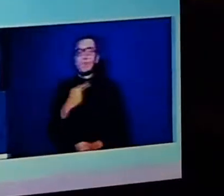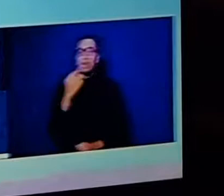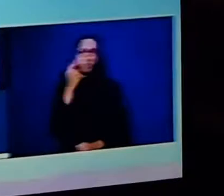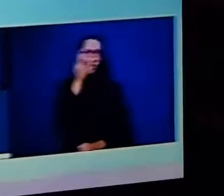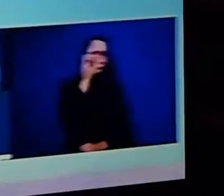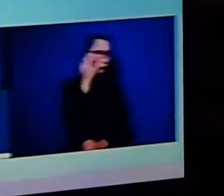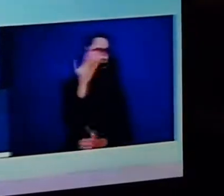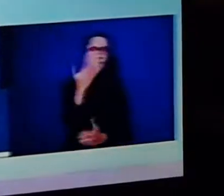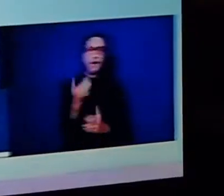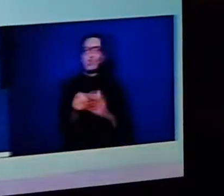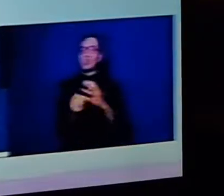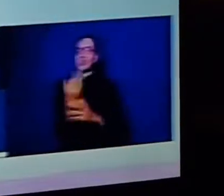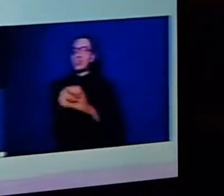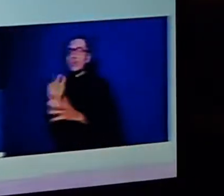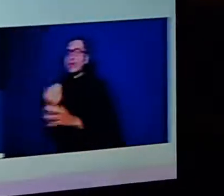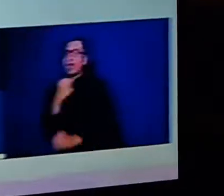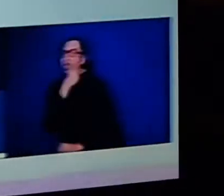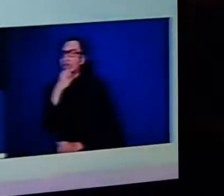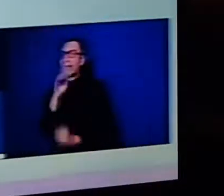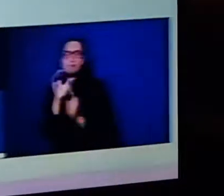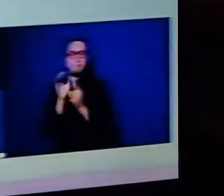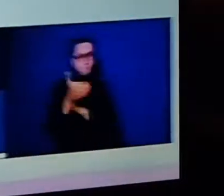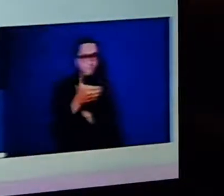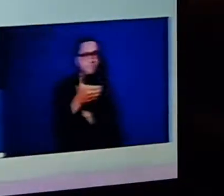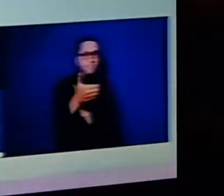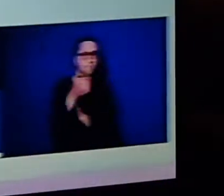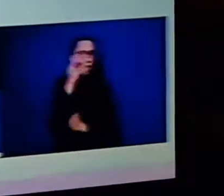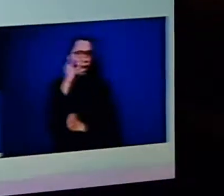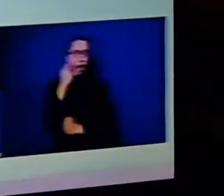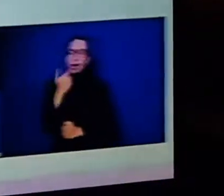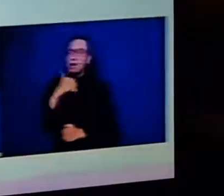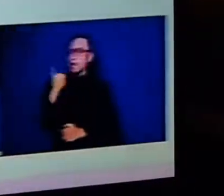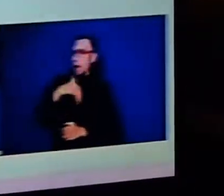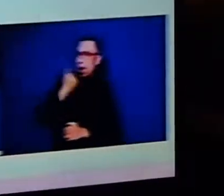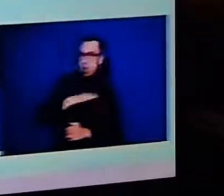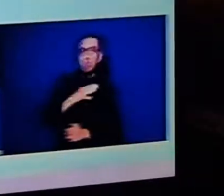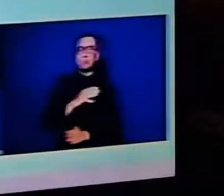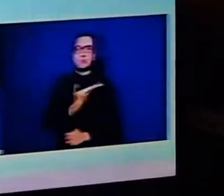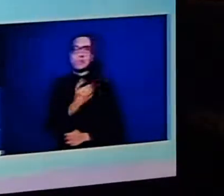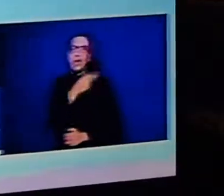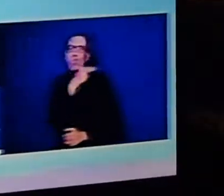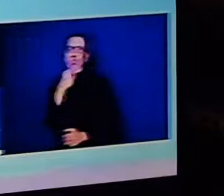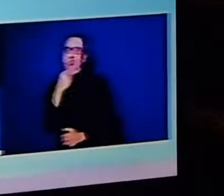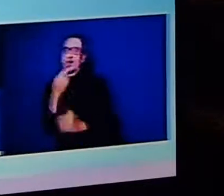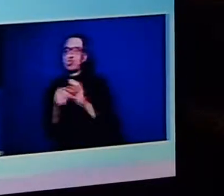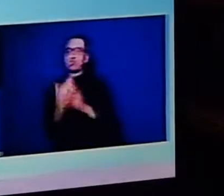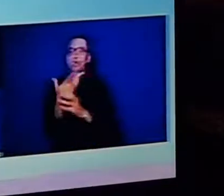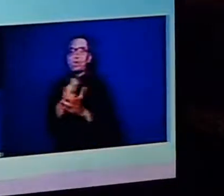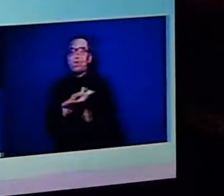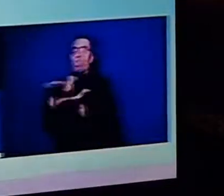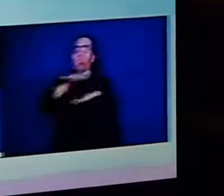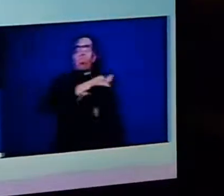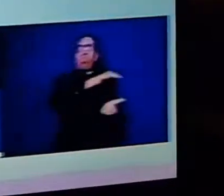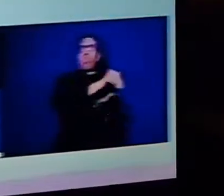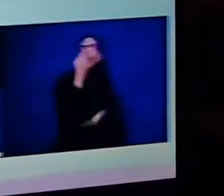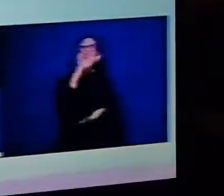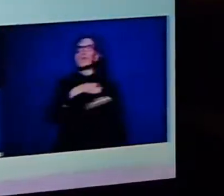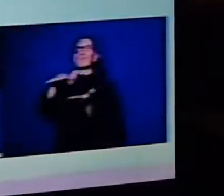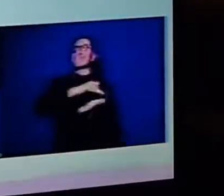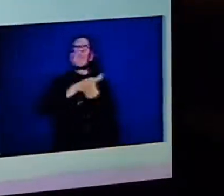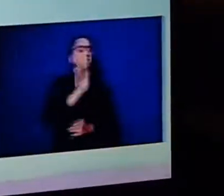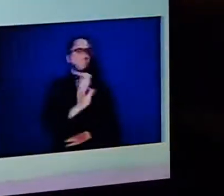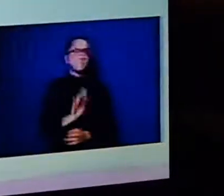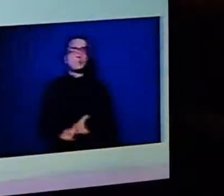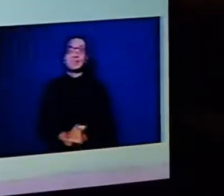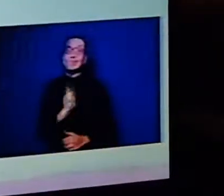supaya kekayaan kita tidak mengalir ke luar negeri. Masalah pokok bangsa kita adalah bahwa kekayaan